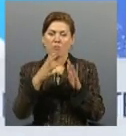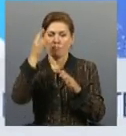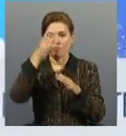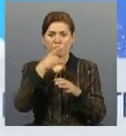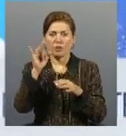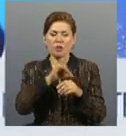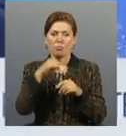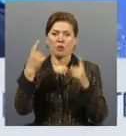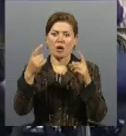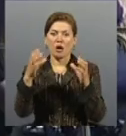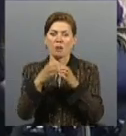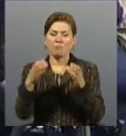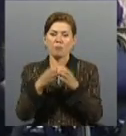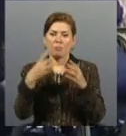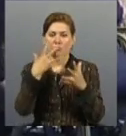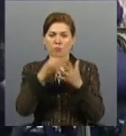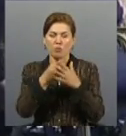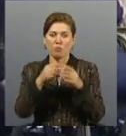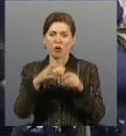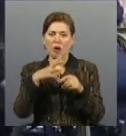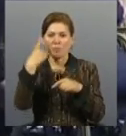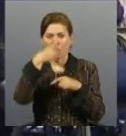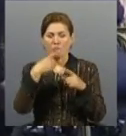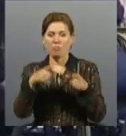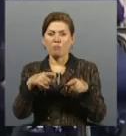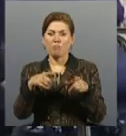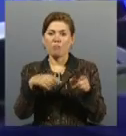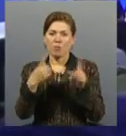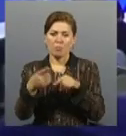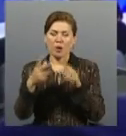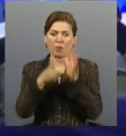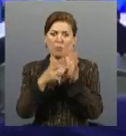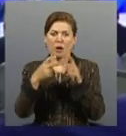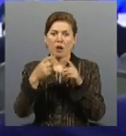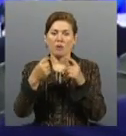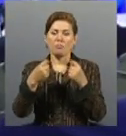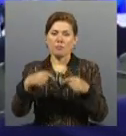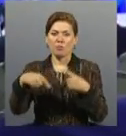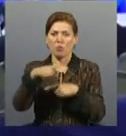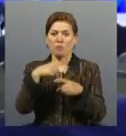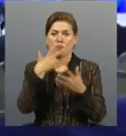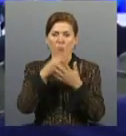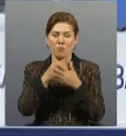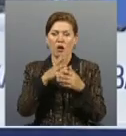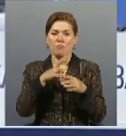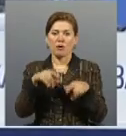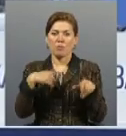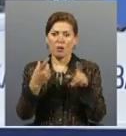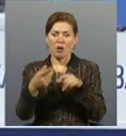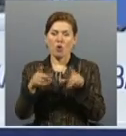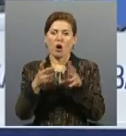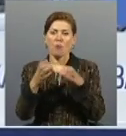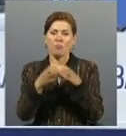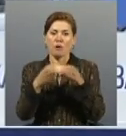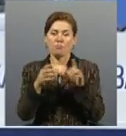Қазақстандағы ең ірі компаниялар жекешелендірілмек. Осылайша елдегі 800 кәсіпорын жеке қолға өтеді. Сондай-ақ 6 компанияның да